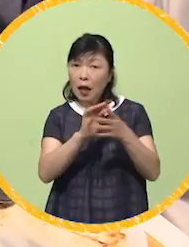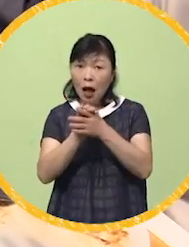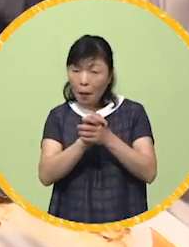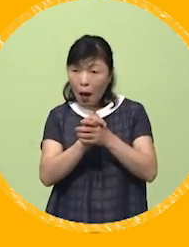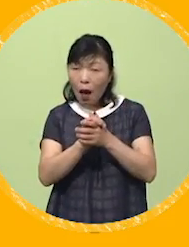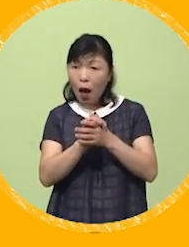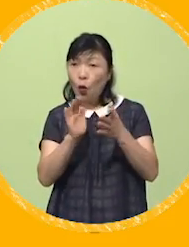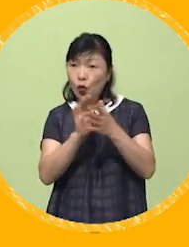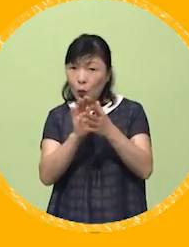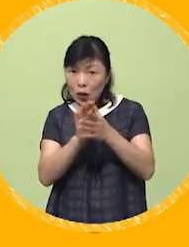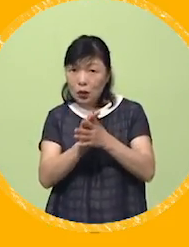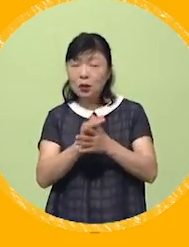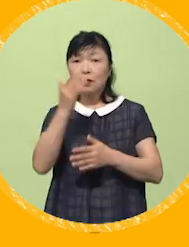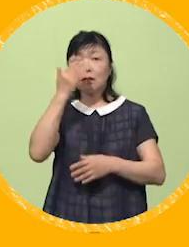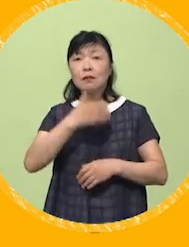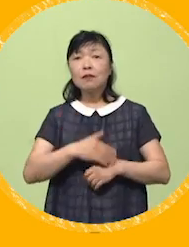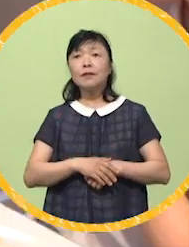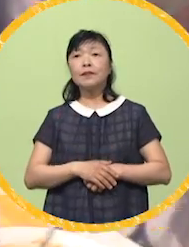友達。